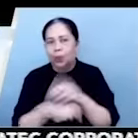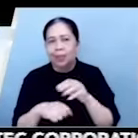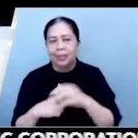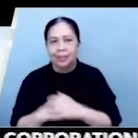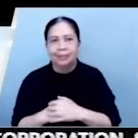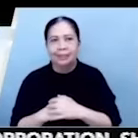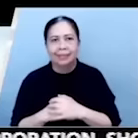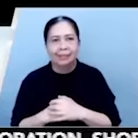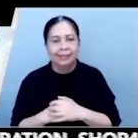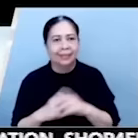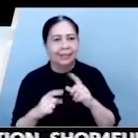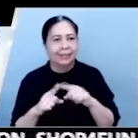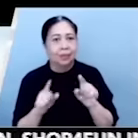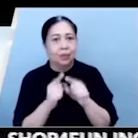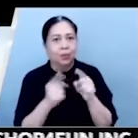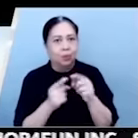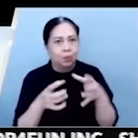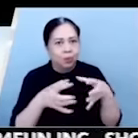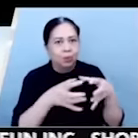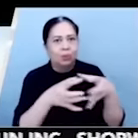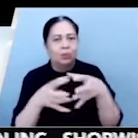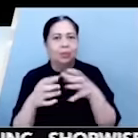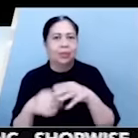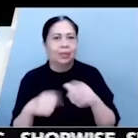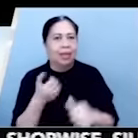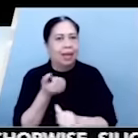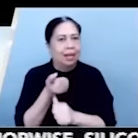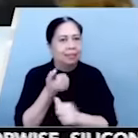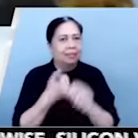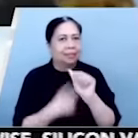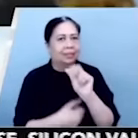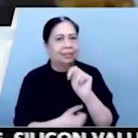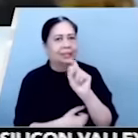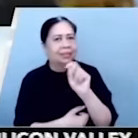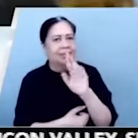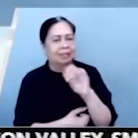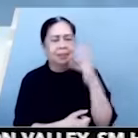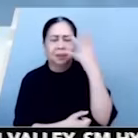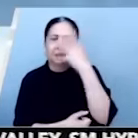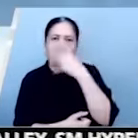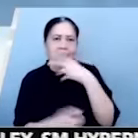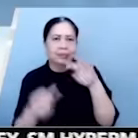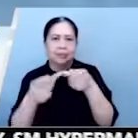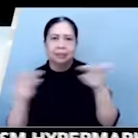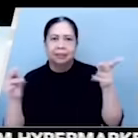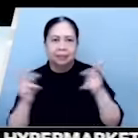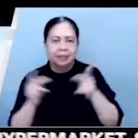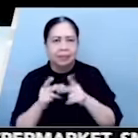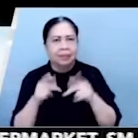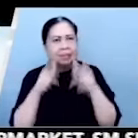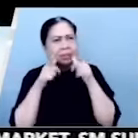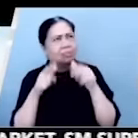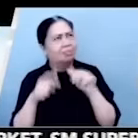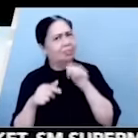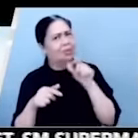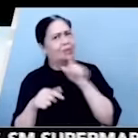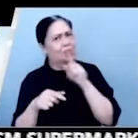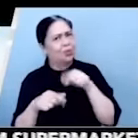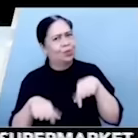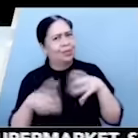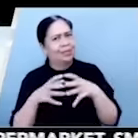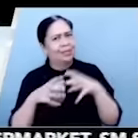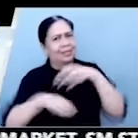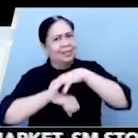isang grupo. At ang Antarctica, words cannot express how beautiful it is. Sa sobrang ganda, parang wala ka sa planet Earth.